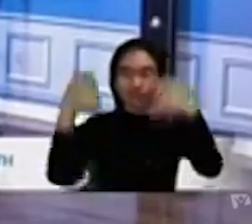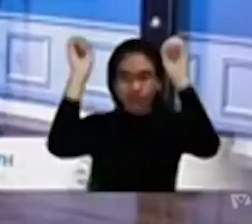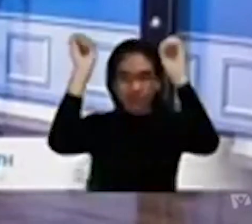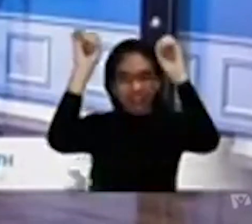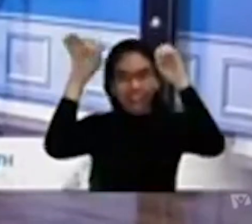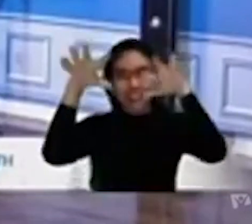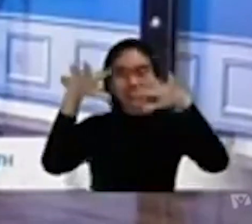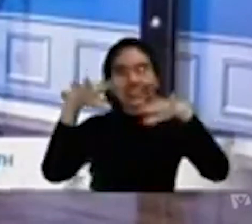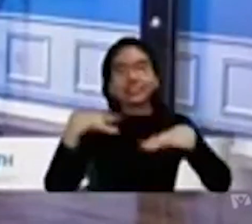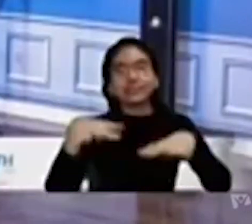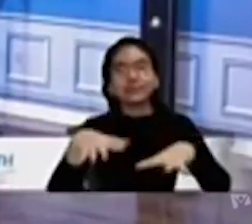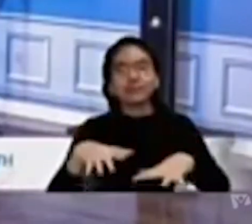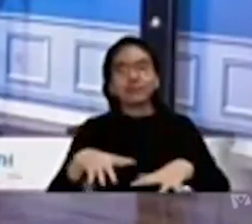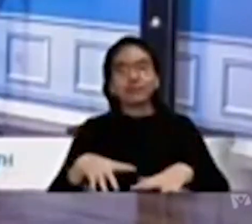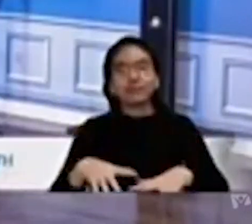diberkati,